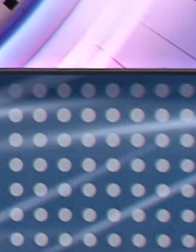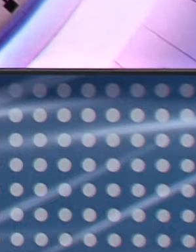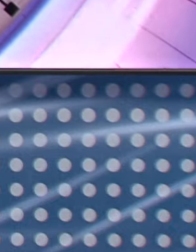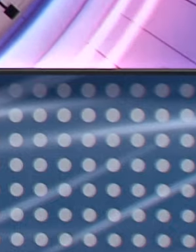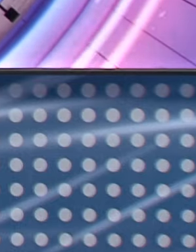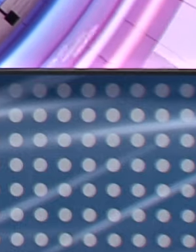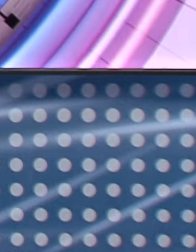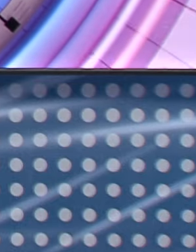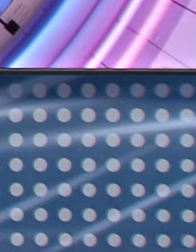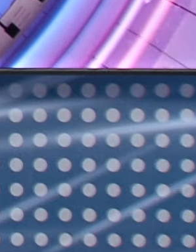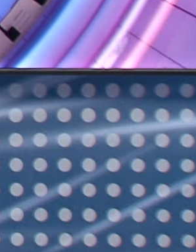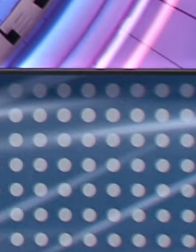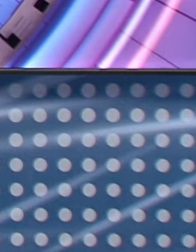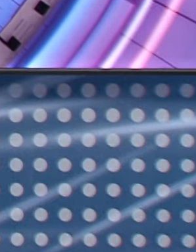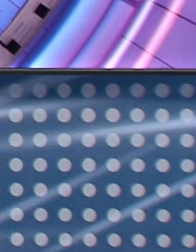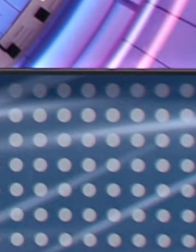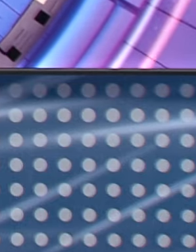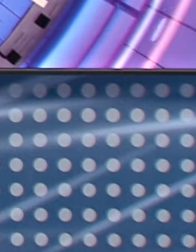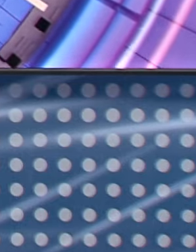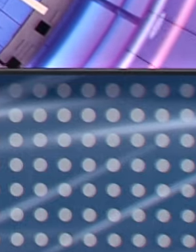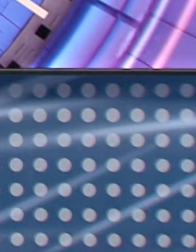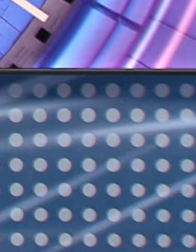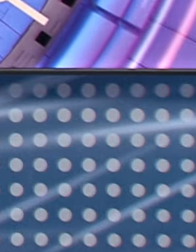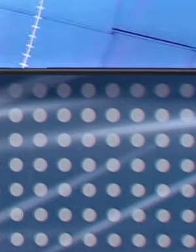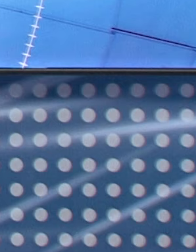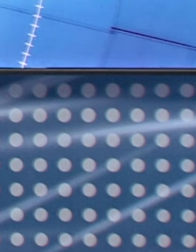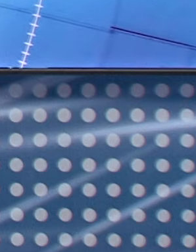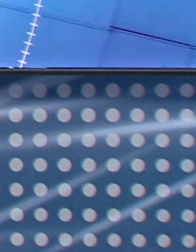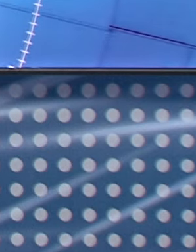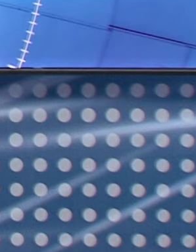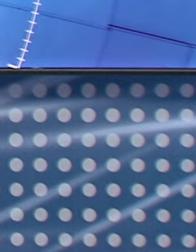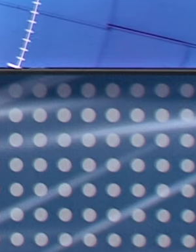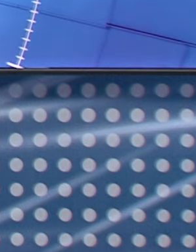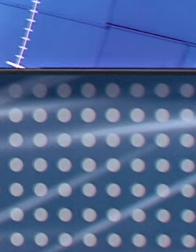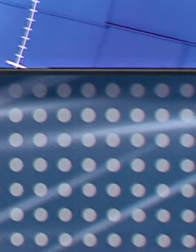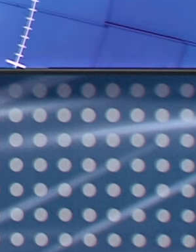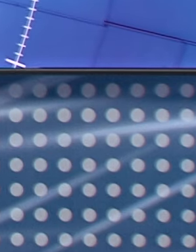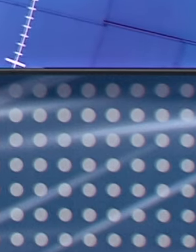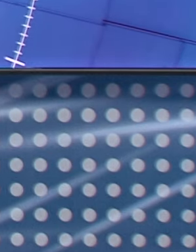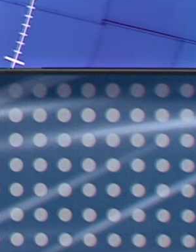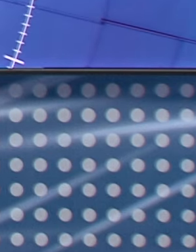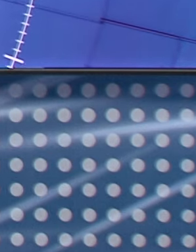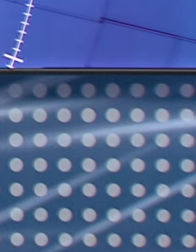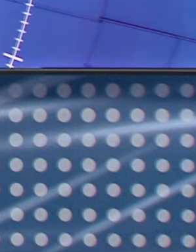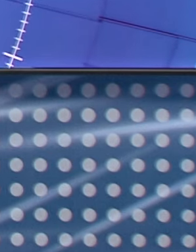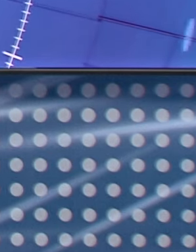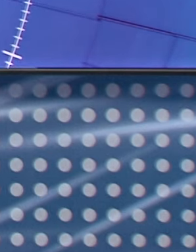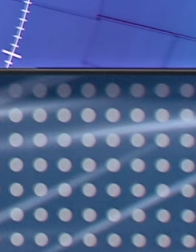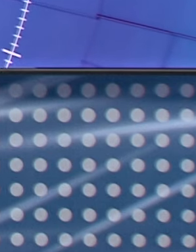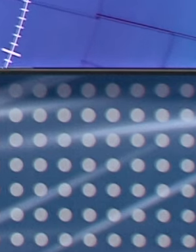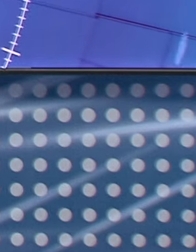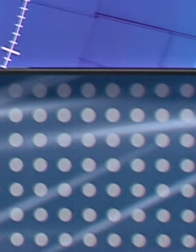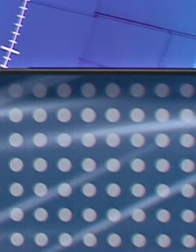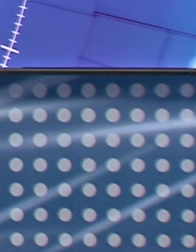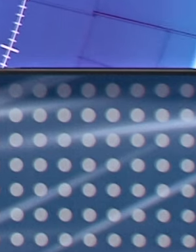пример отношения к труду и родной земле. Сегодня Международный день семьи. Наша съемочная группа встретилась с бриллиантовыми супругами Марии